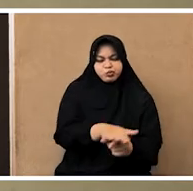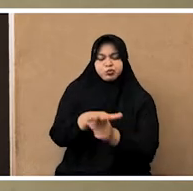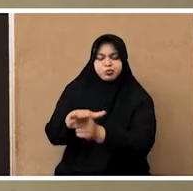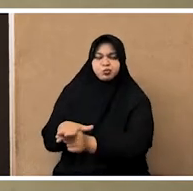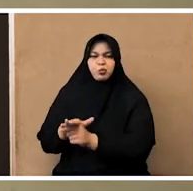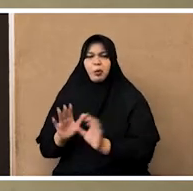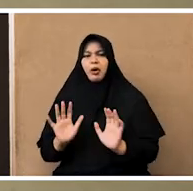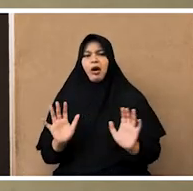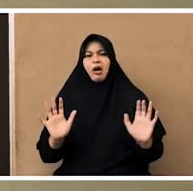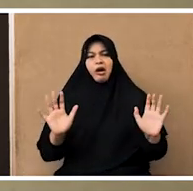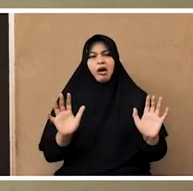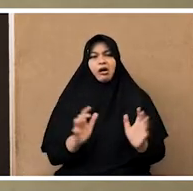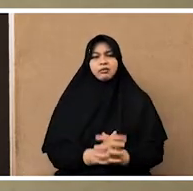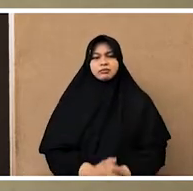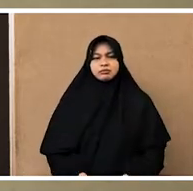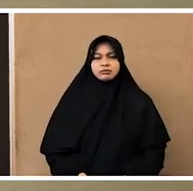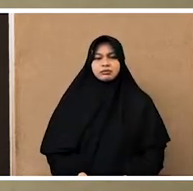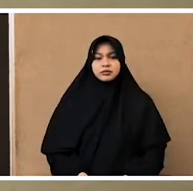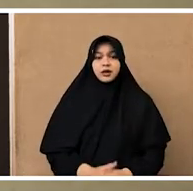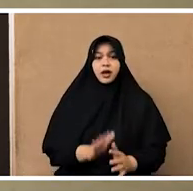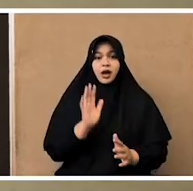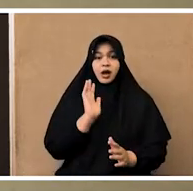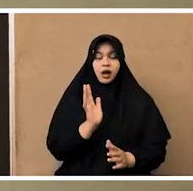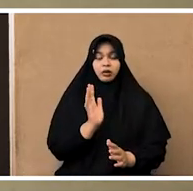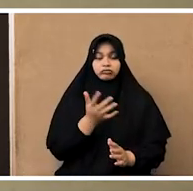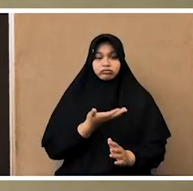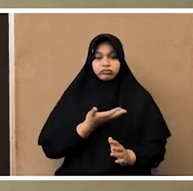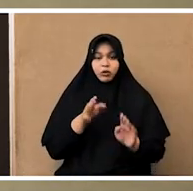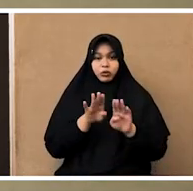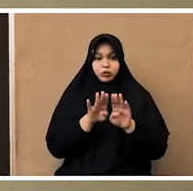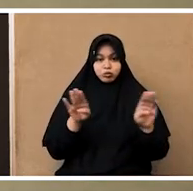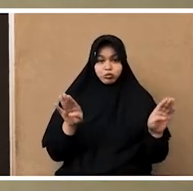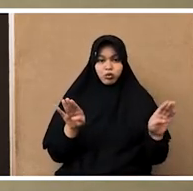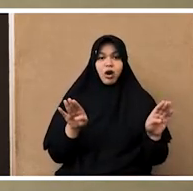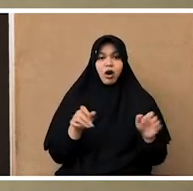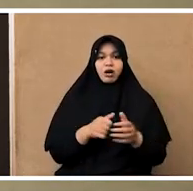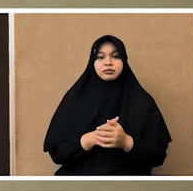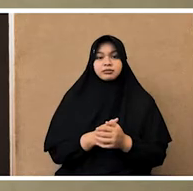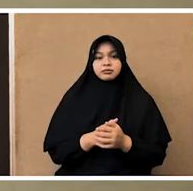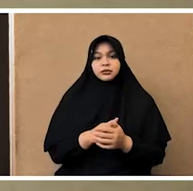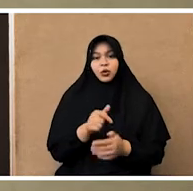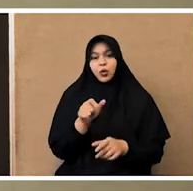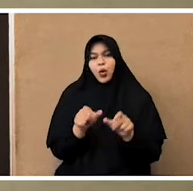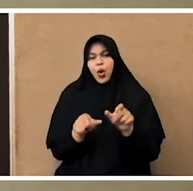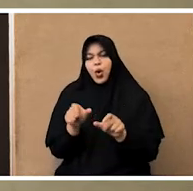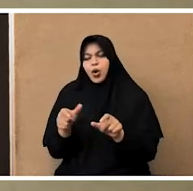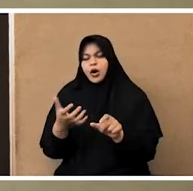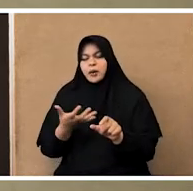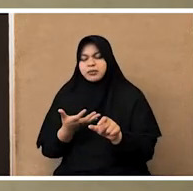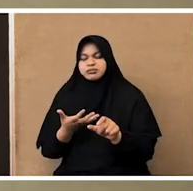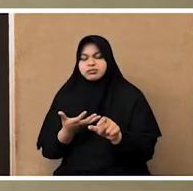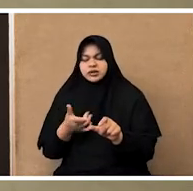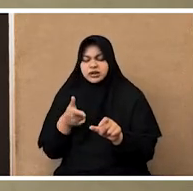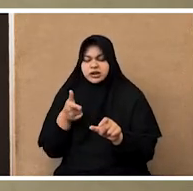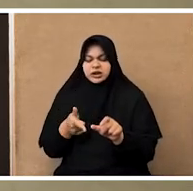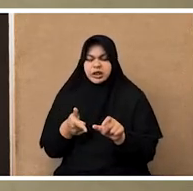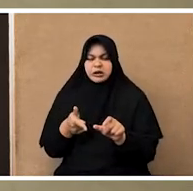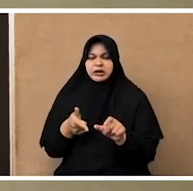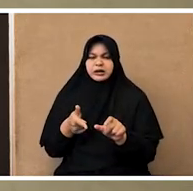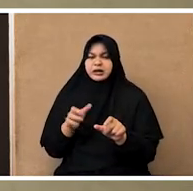begitu dan kalau kita mau terbuka gitu orang-orang yang menggelandang itu